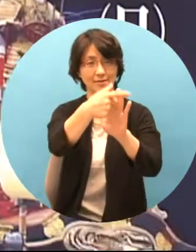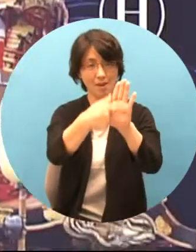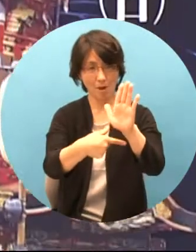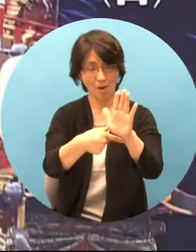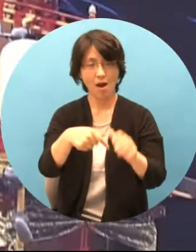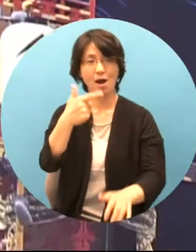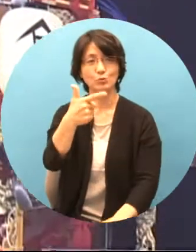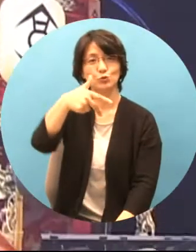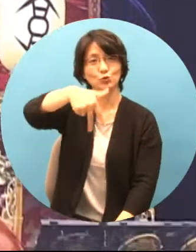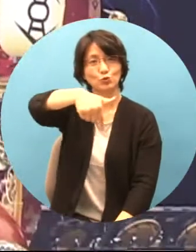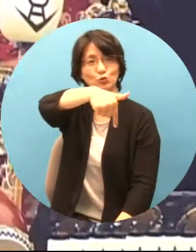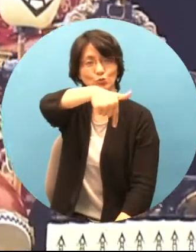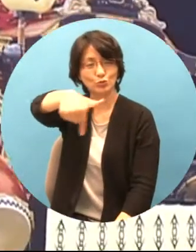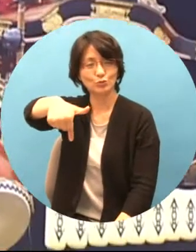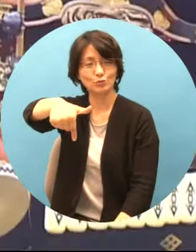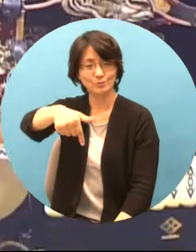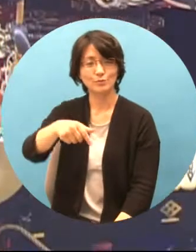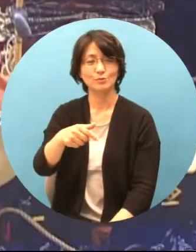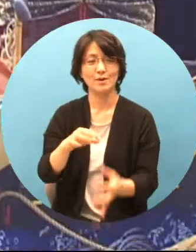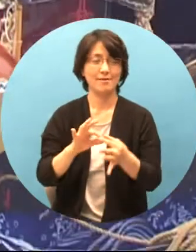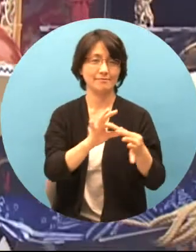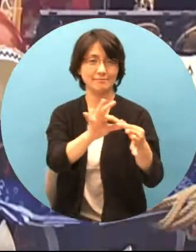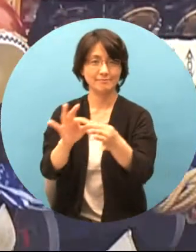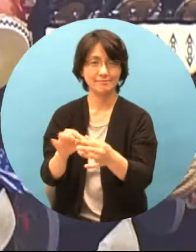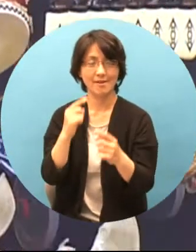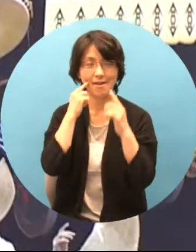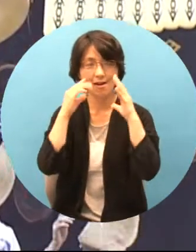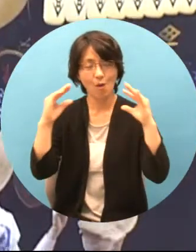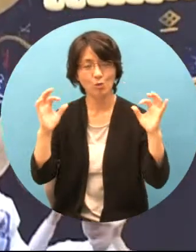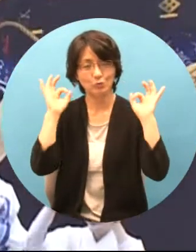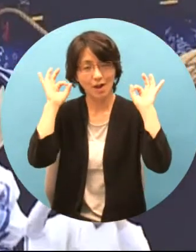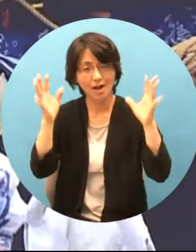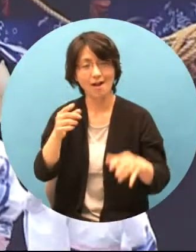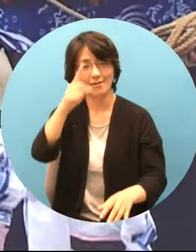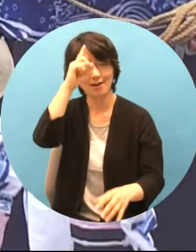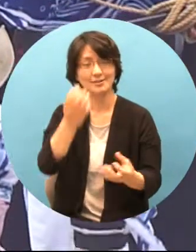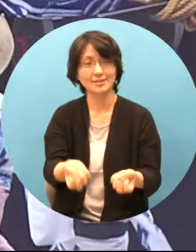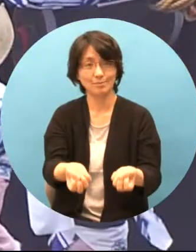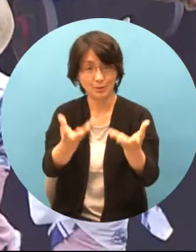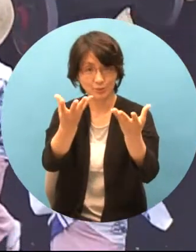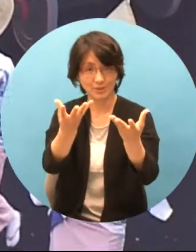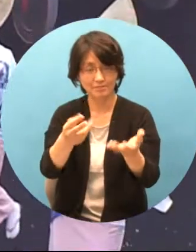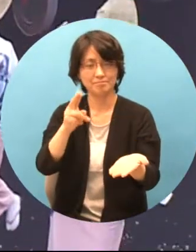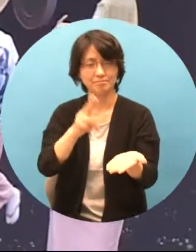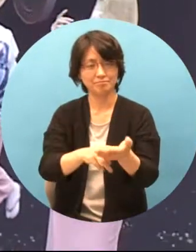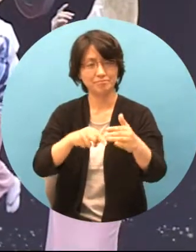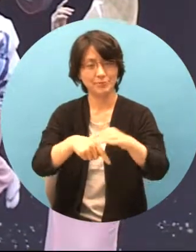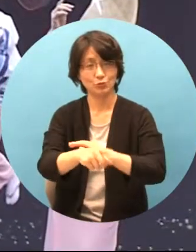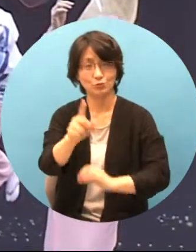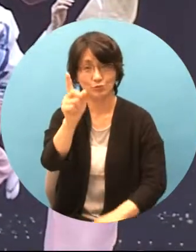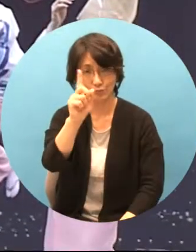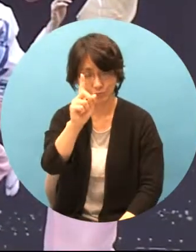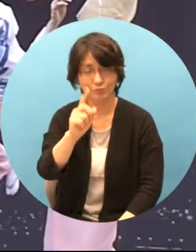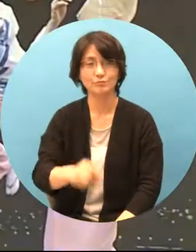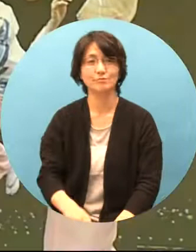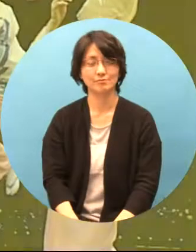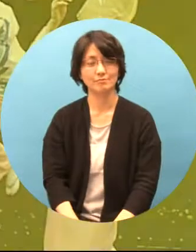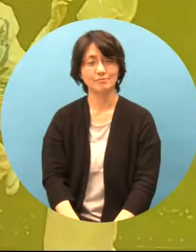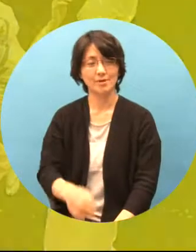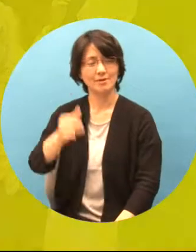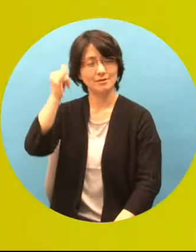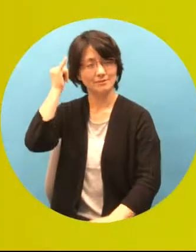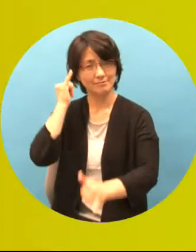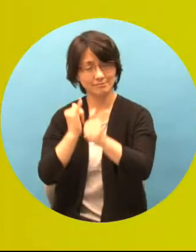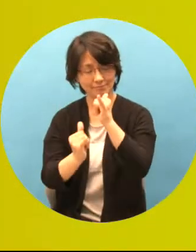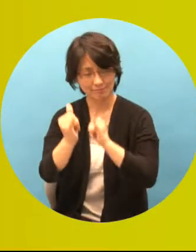ローガンは結ぶ笑顔あふれる高崎祭りとさせていただいております。まあ、その思いとというのはですね、高崎祭